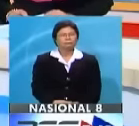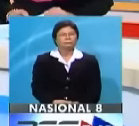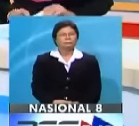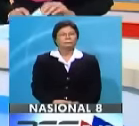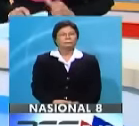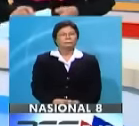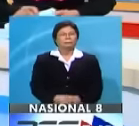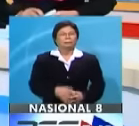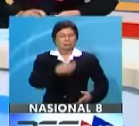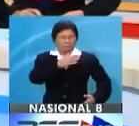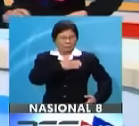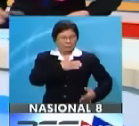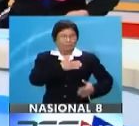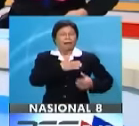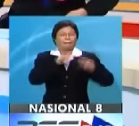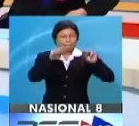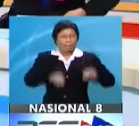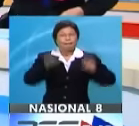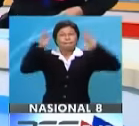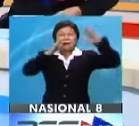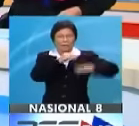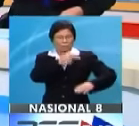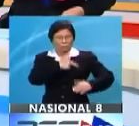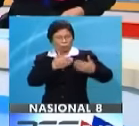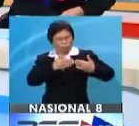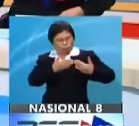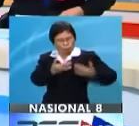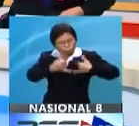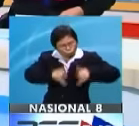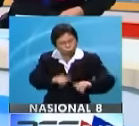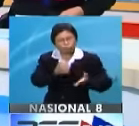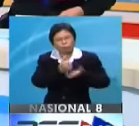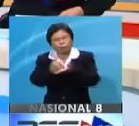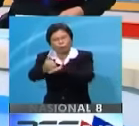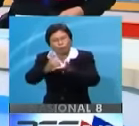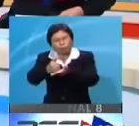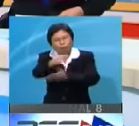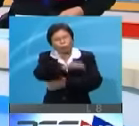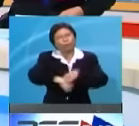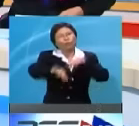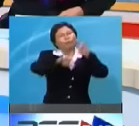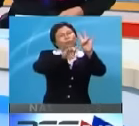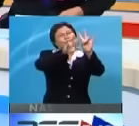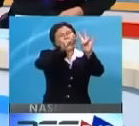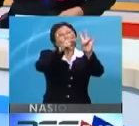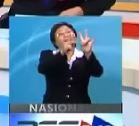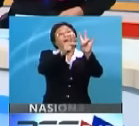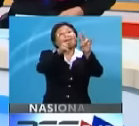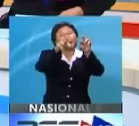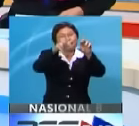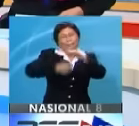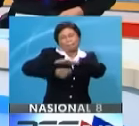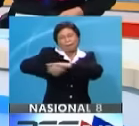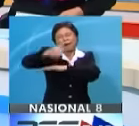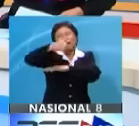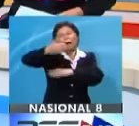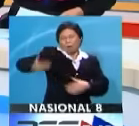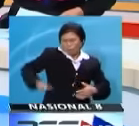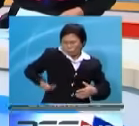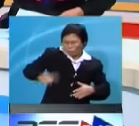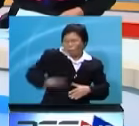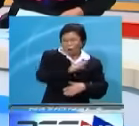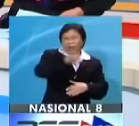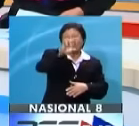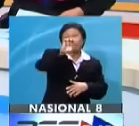Atas dasar kemanusiaan, Malaysia dan Indonesia komited untuk terus menyalur bantuan kepada kira-kira 7,000 pelarian Rohingya dan Bangladesh yang